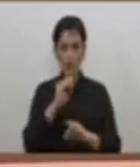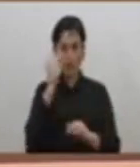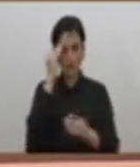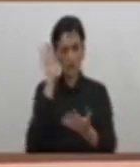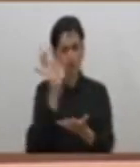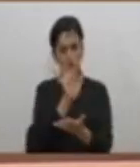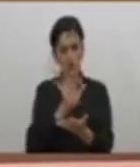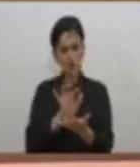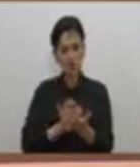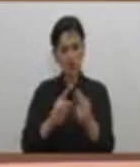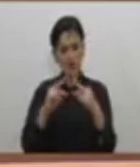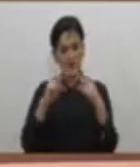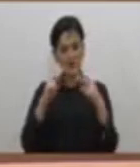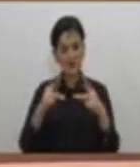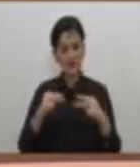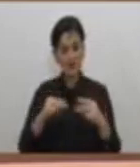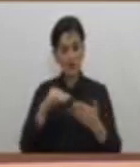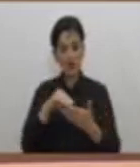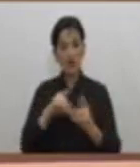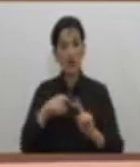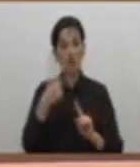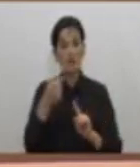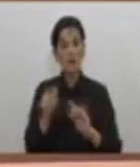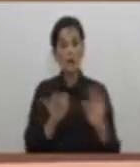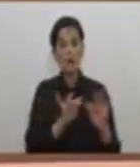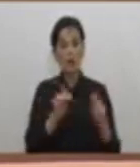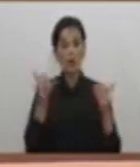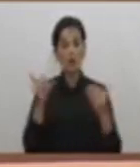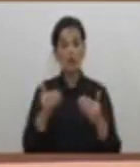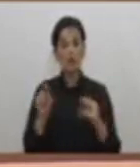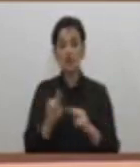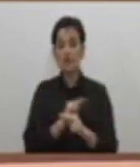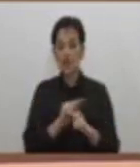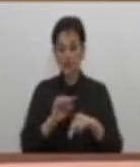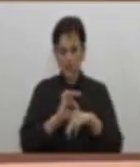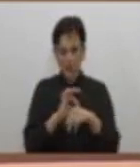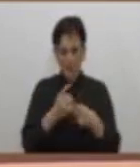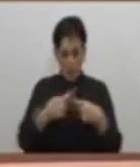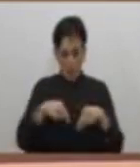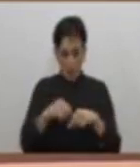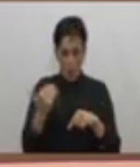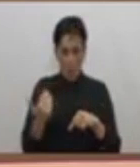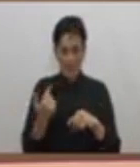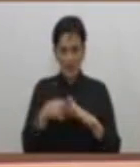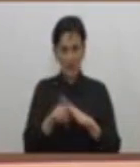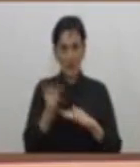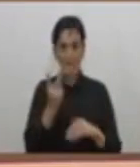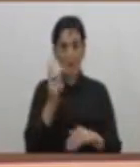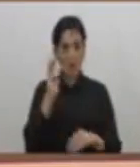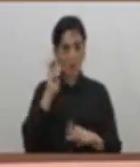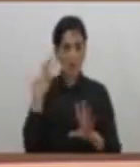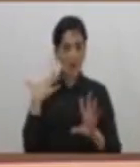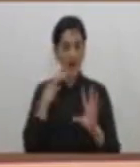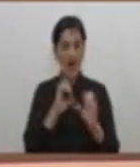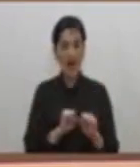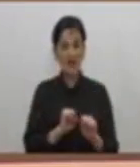ცვლილების შეტანა შემდეგი პროცედურის შესაბამისად. Შენიშნები წამყვანი კომიტეტის მიერ მეორე მოსმენით მხარდაჭერილ